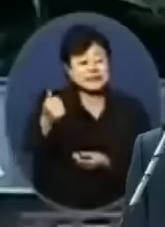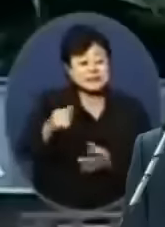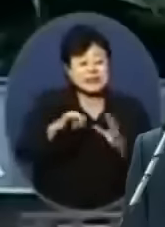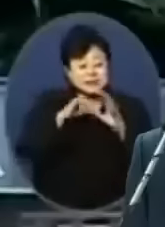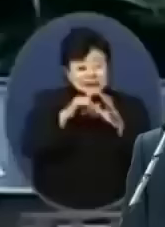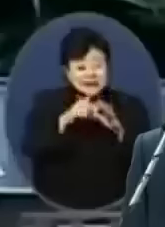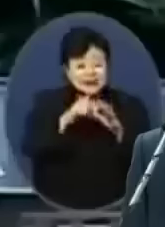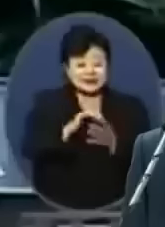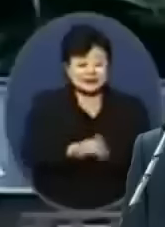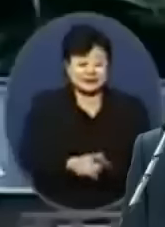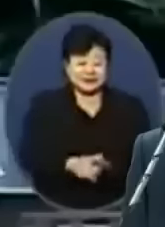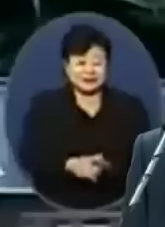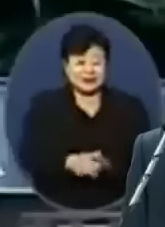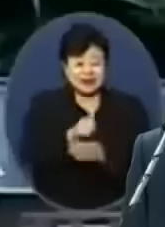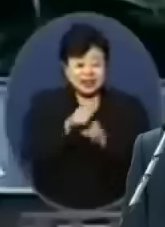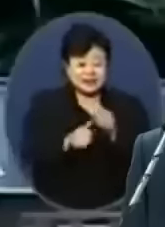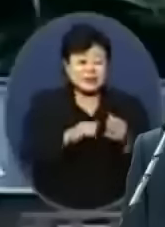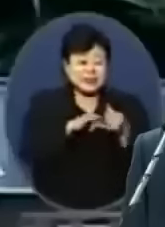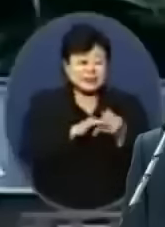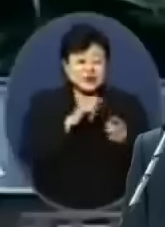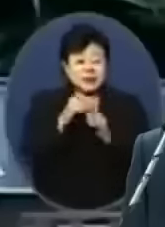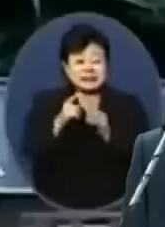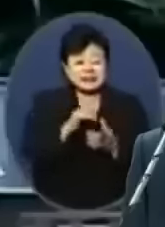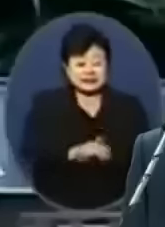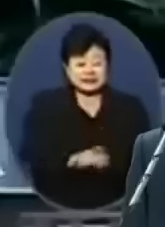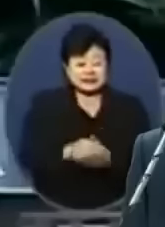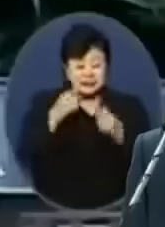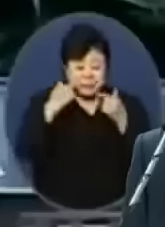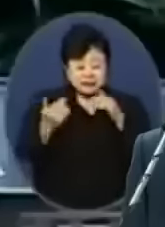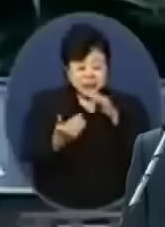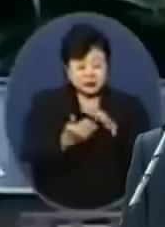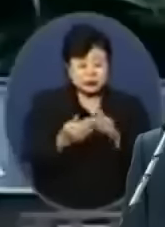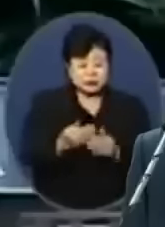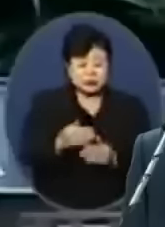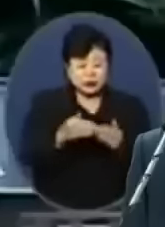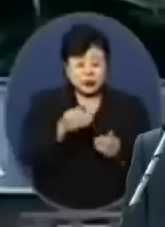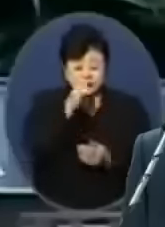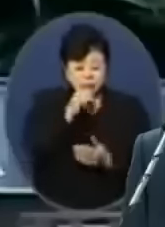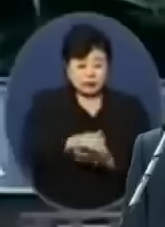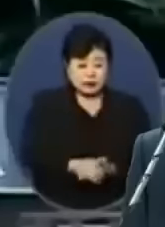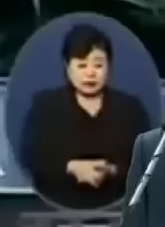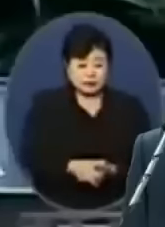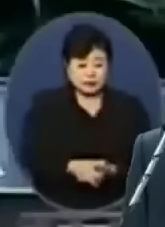세상에 하나님의 약속의 말씀은 반드시 이루어지는 것을 체험했습니다.